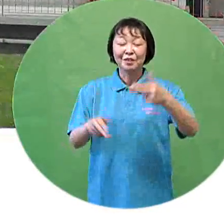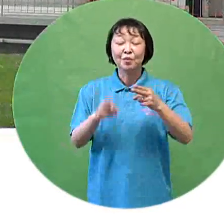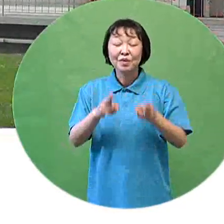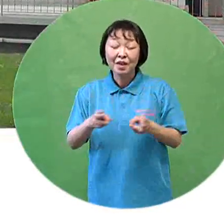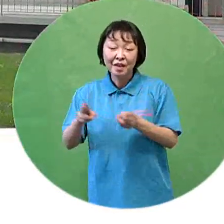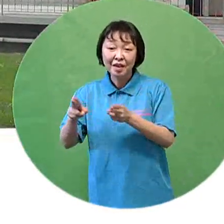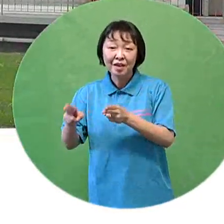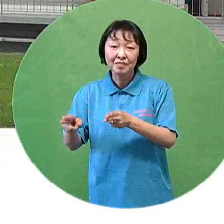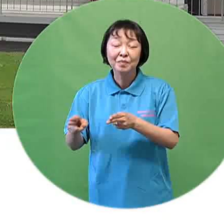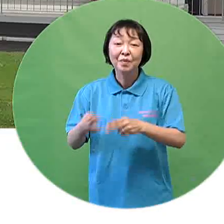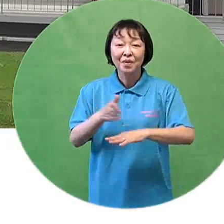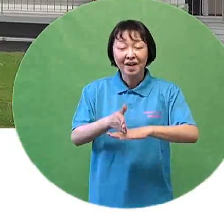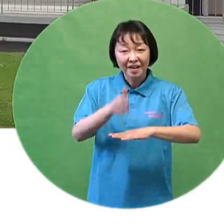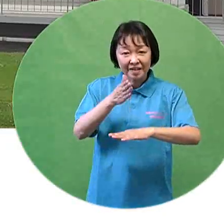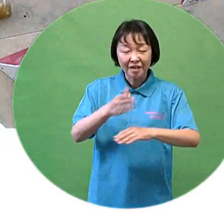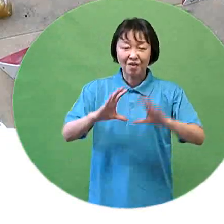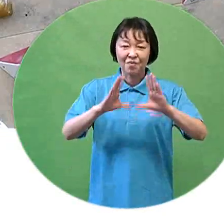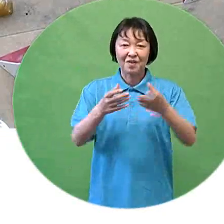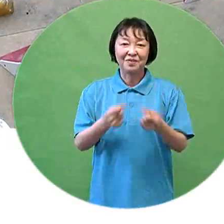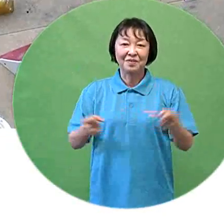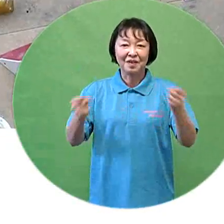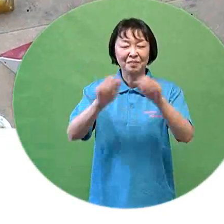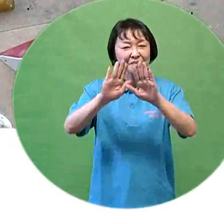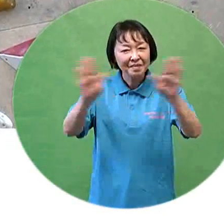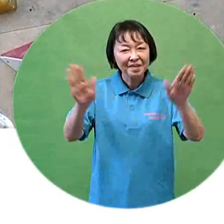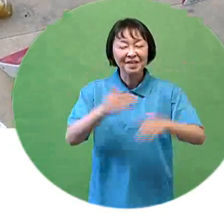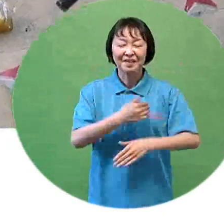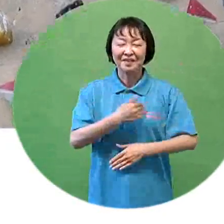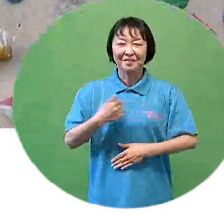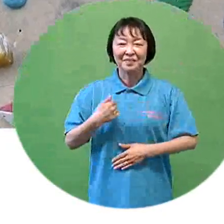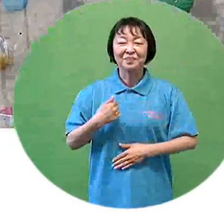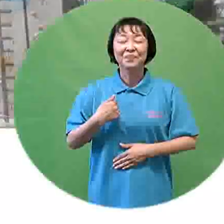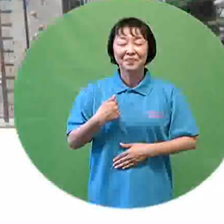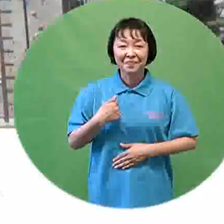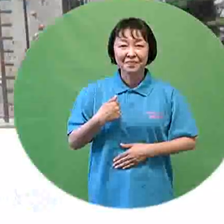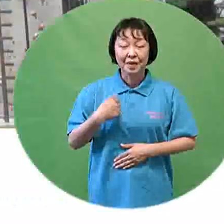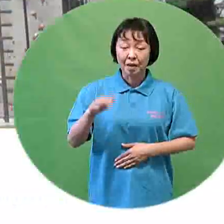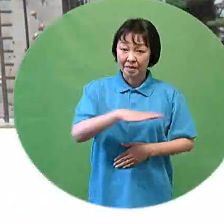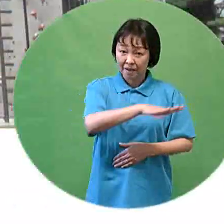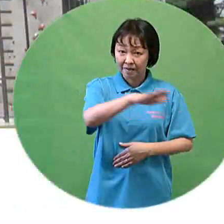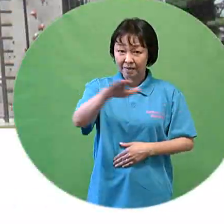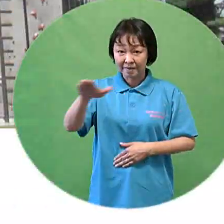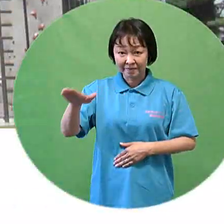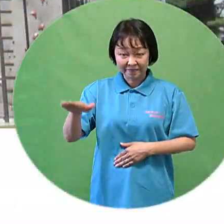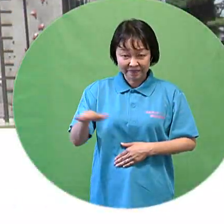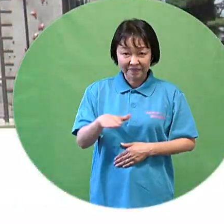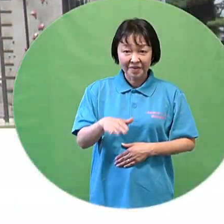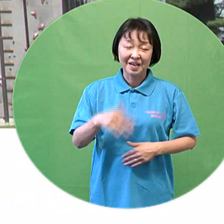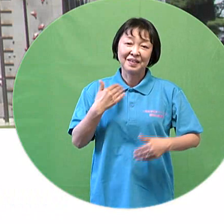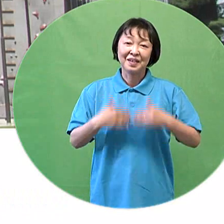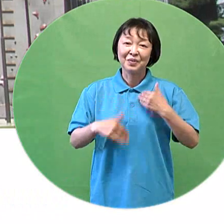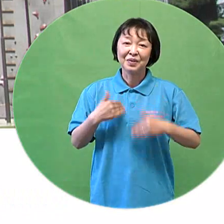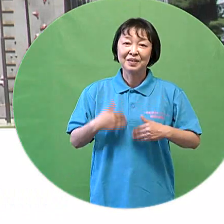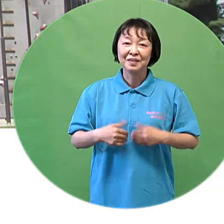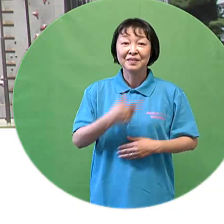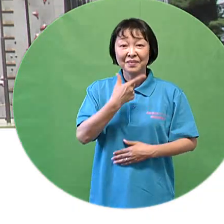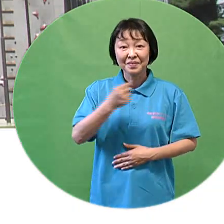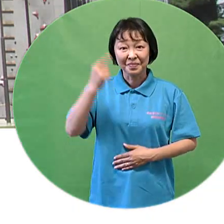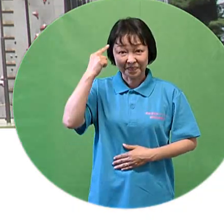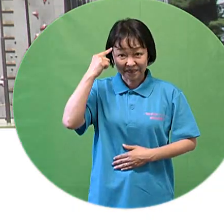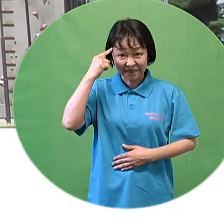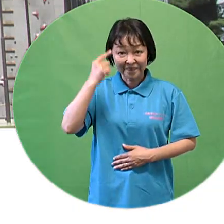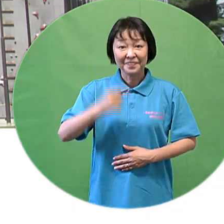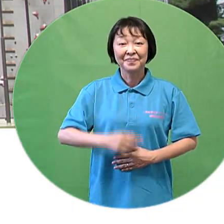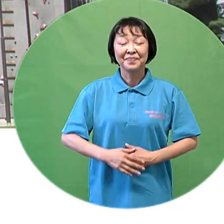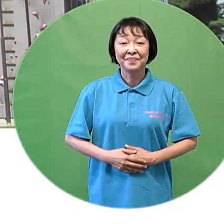設の整備もしていただいて、ワールドカップを開催できるということでですね、広く岩手県民の方々に楽しんでいただ